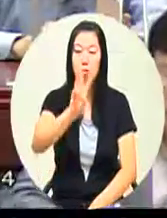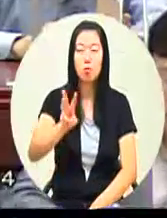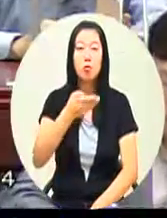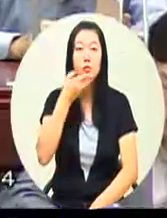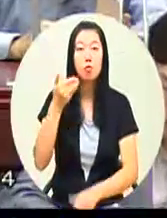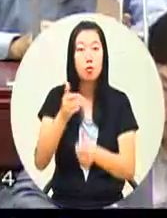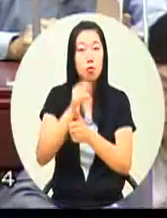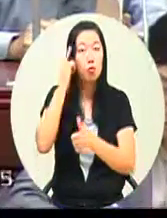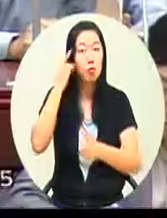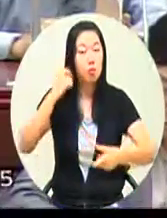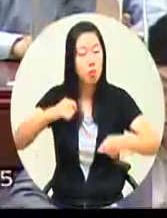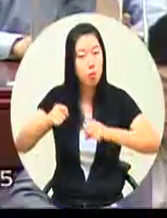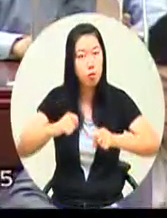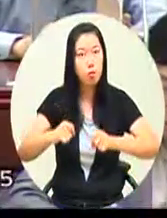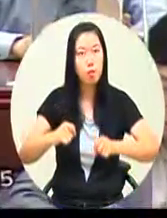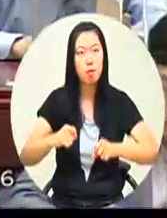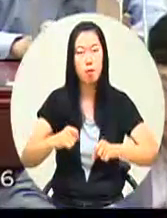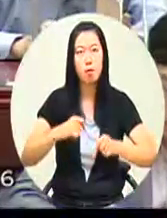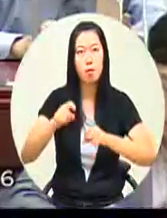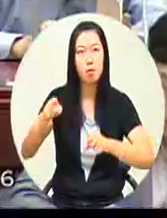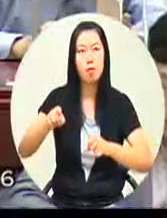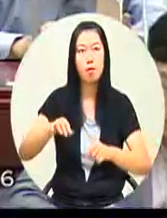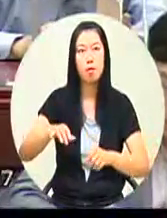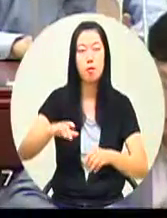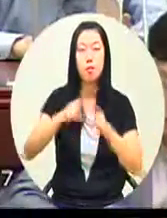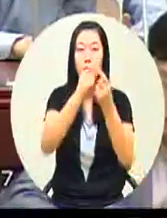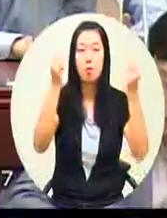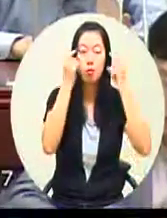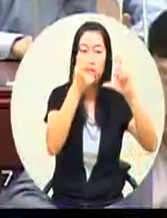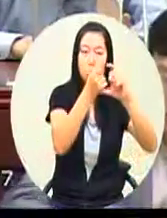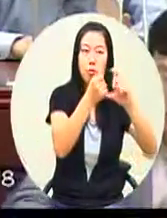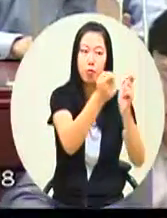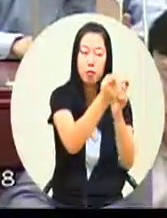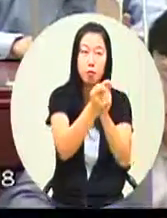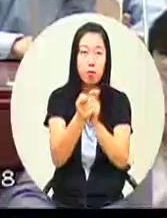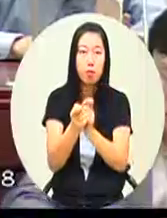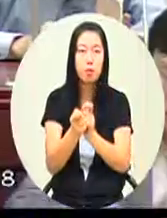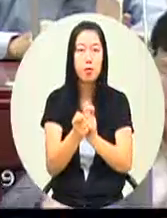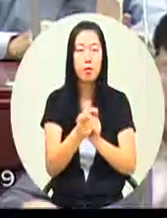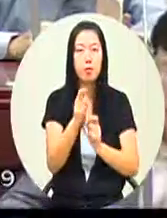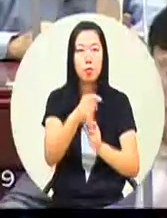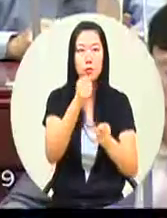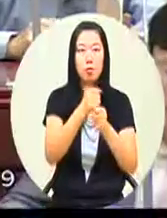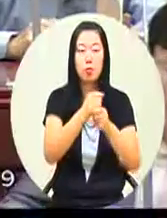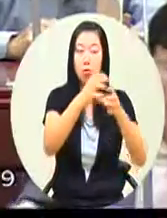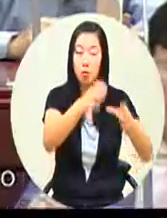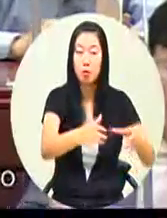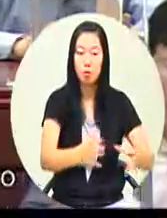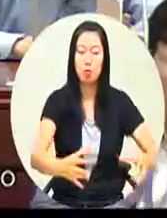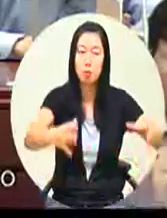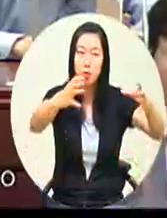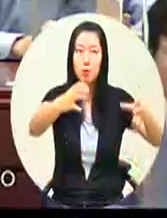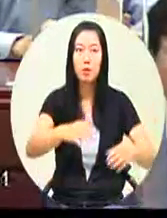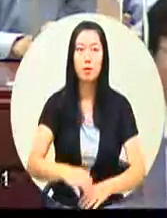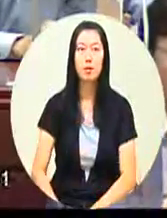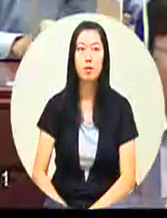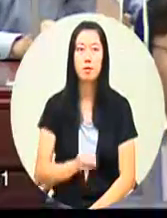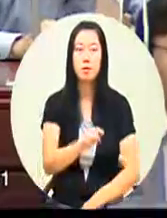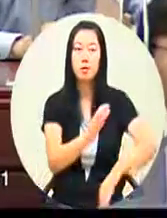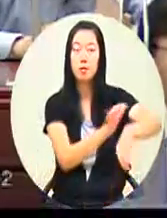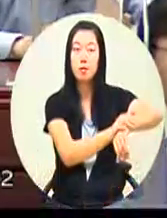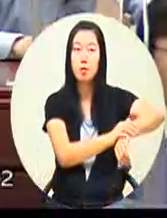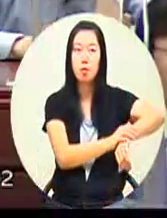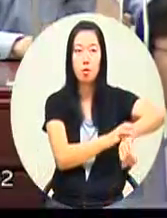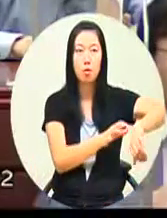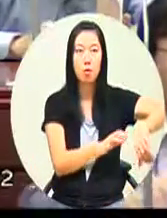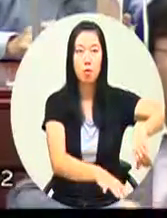规划另外在那个我们的个大泉营区附近那边也有一个浮流水的一个规划。 你说哪边？ 在左营的那